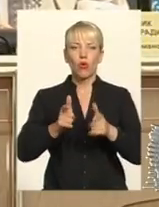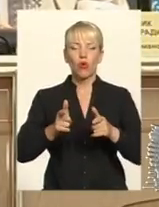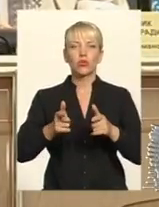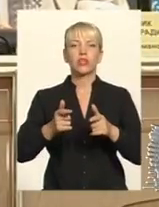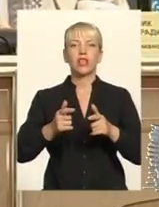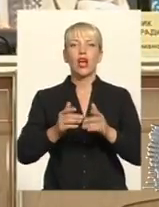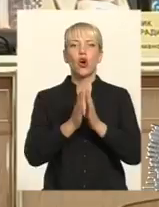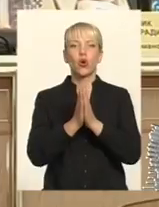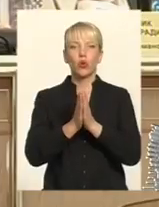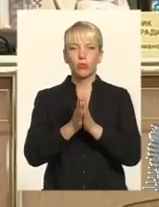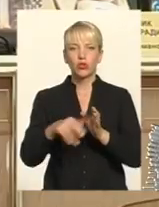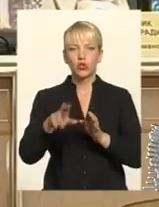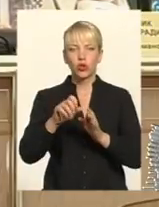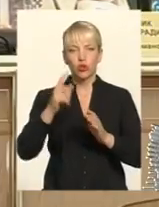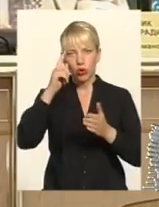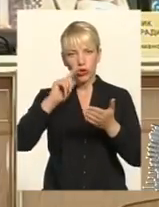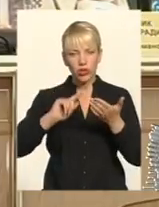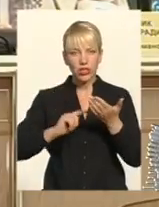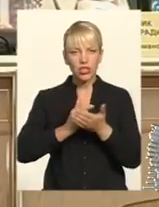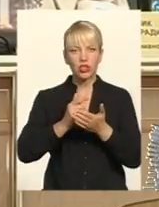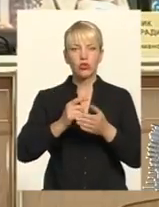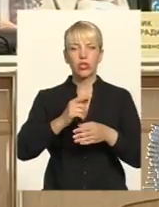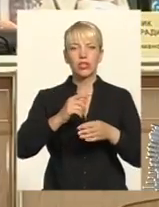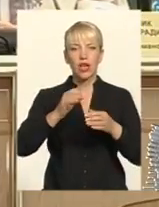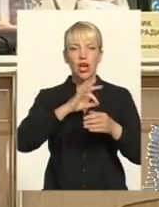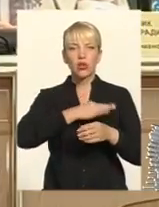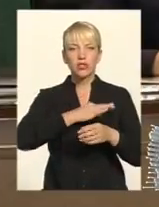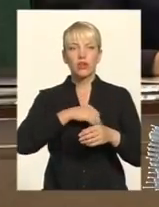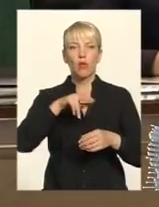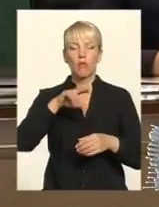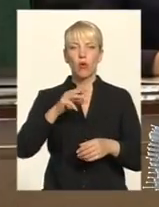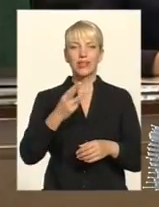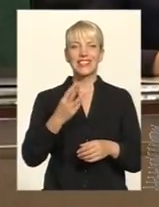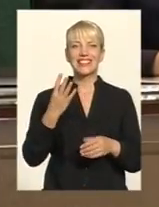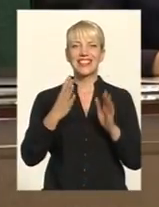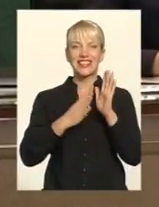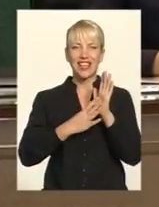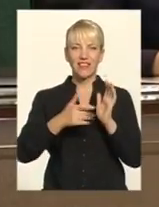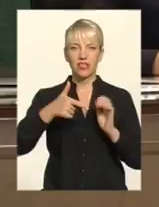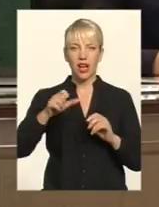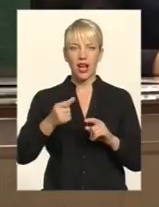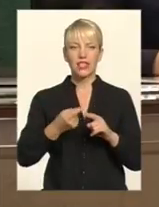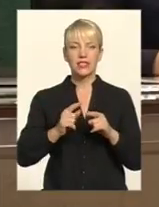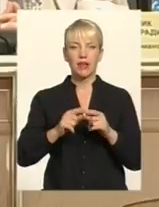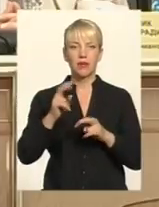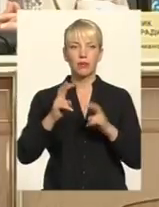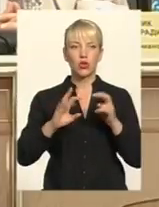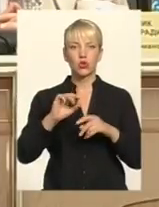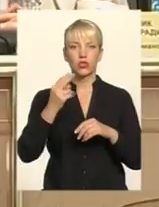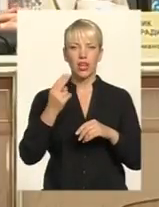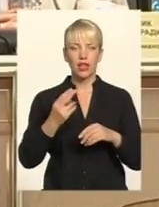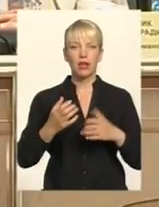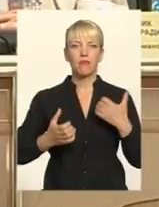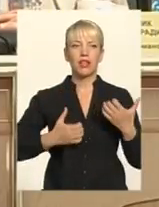геологічного вивчення і дослідно-промислової розробки по 39 гектарах. Підприємство соціально переживає за